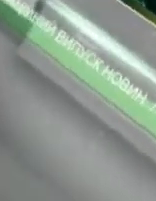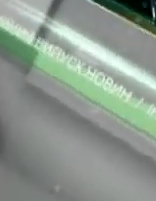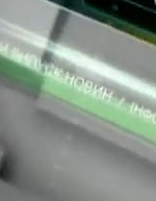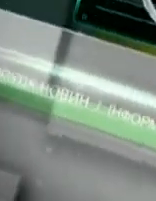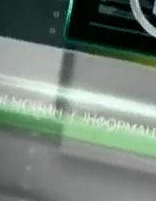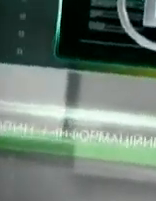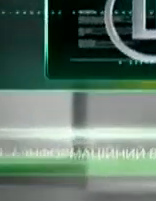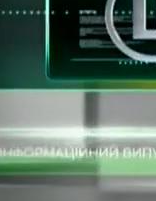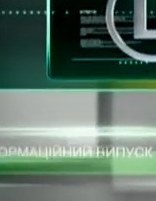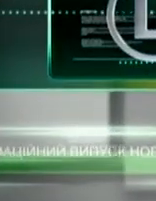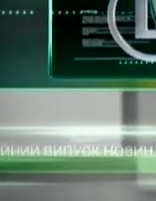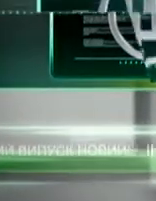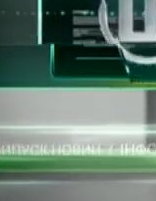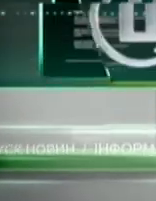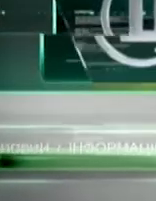Дякую!